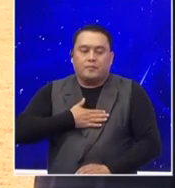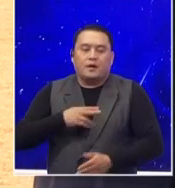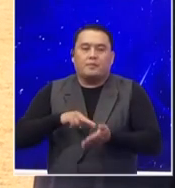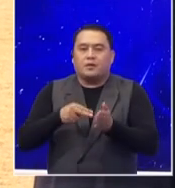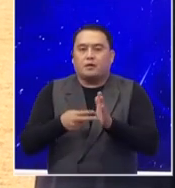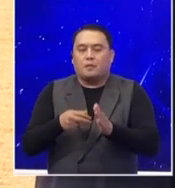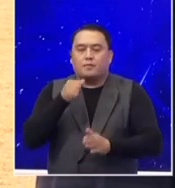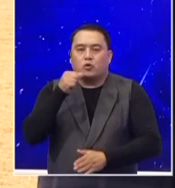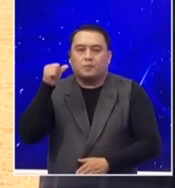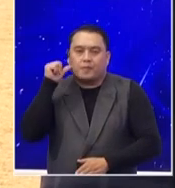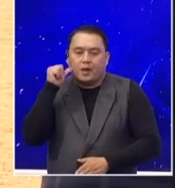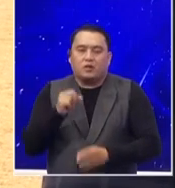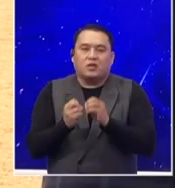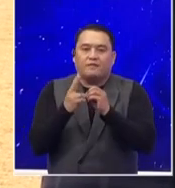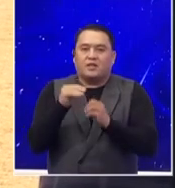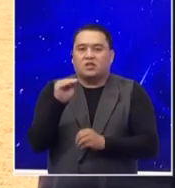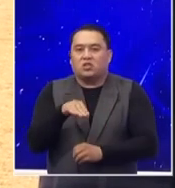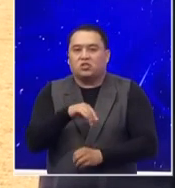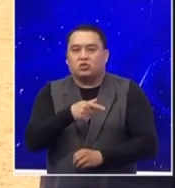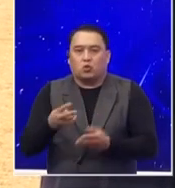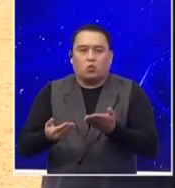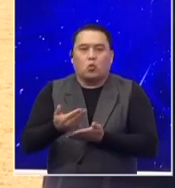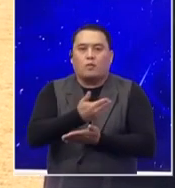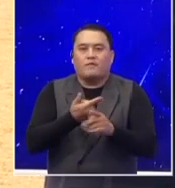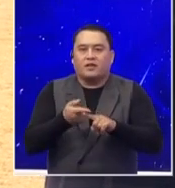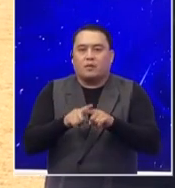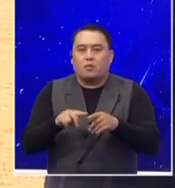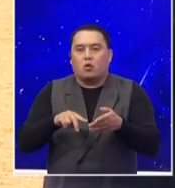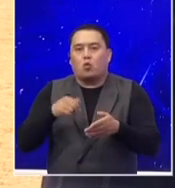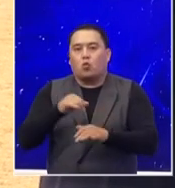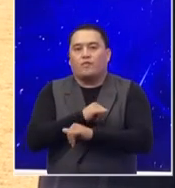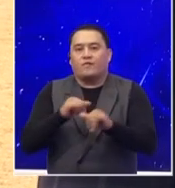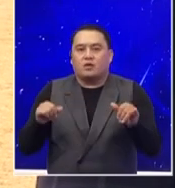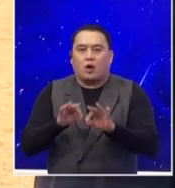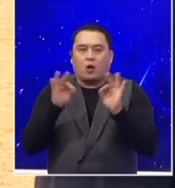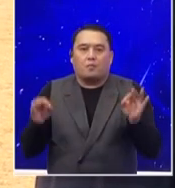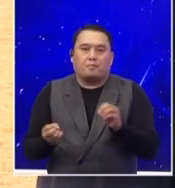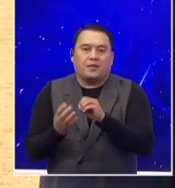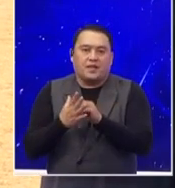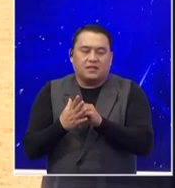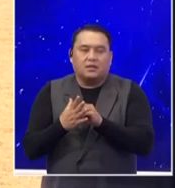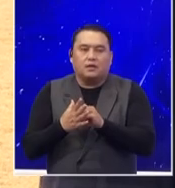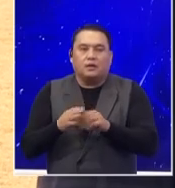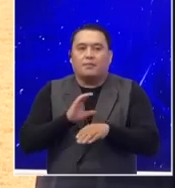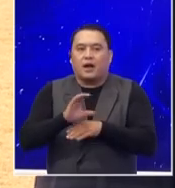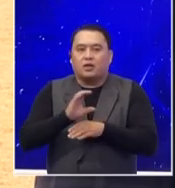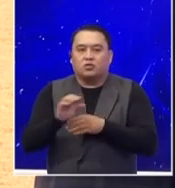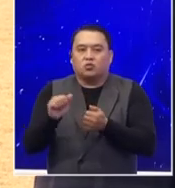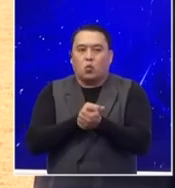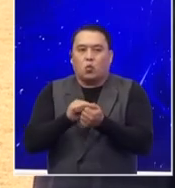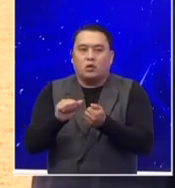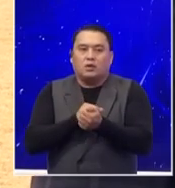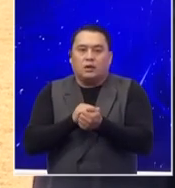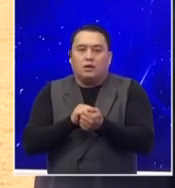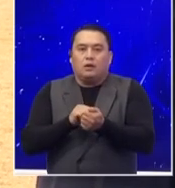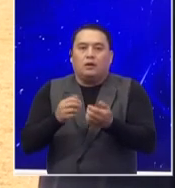В прошлом году мы собрали больше 12 тысяч тонн урожая. В этом году планируем увеличить объем до 15. Здесь производится сушка собранной